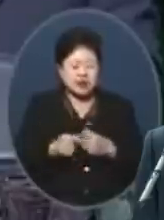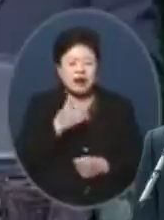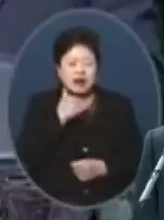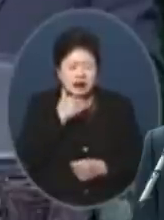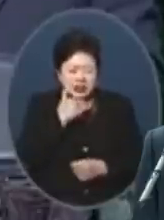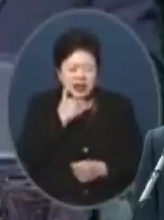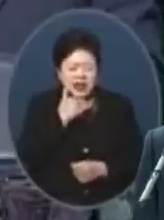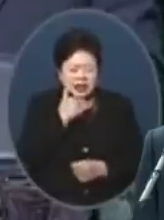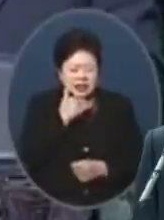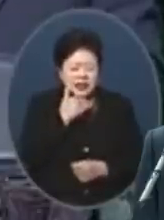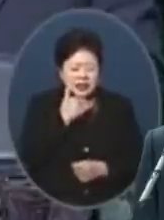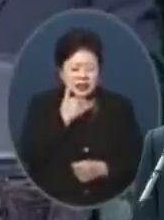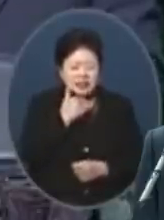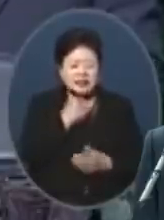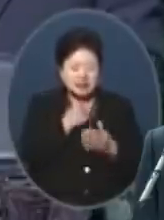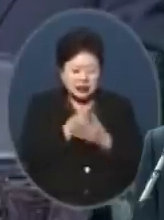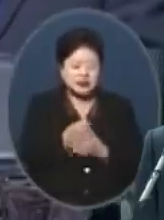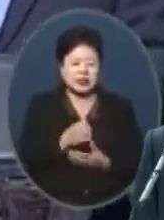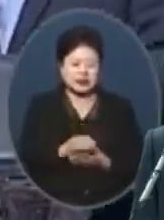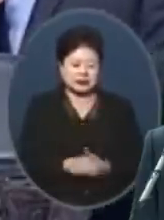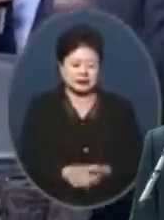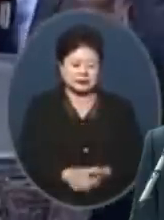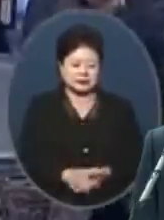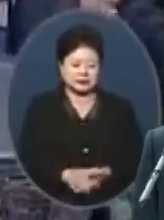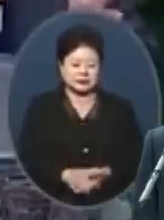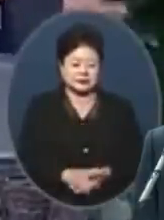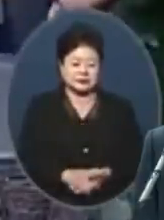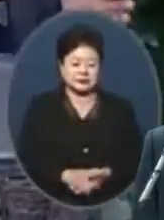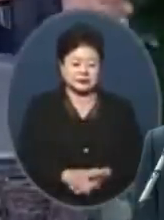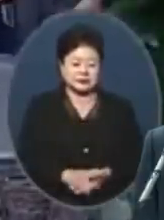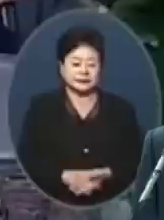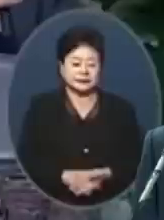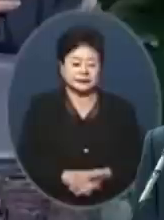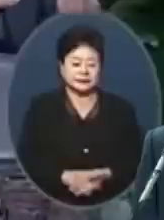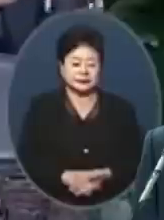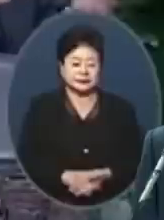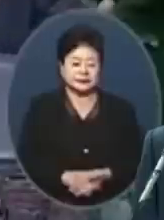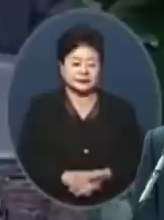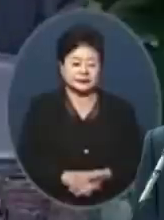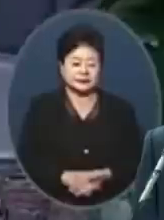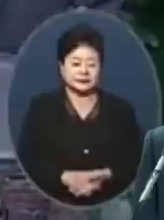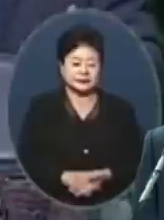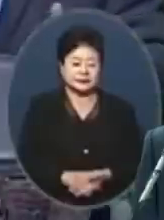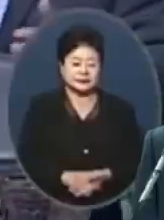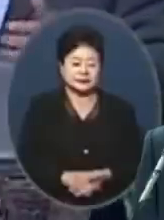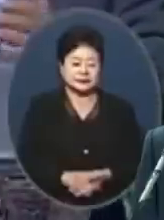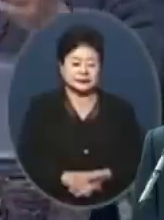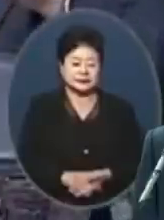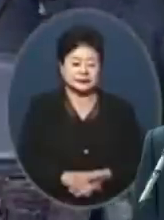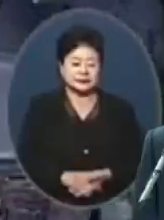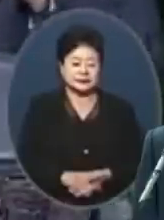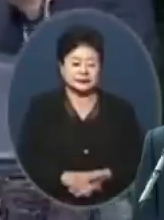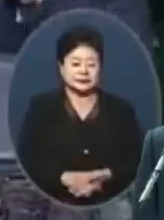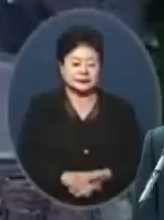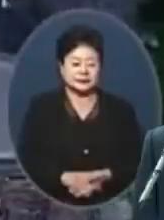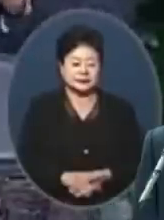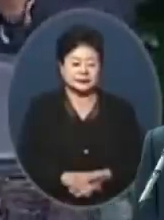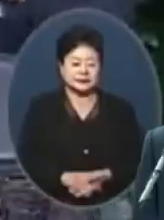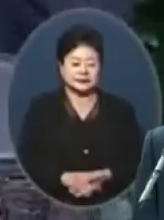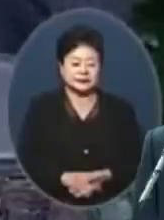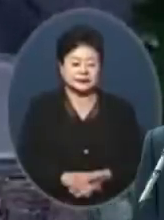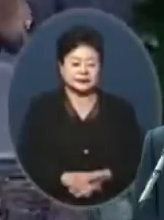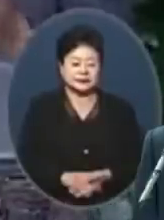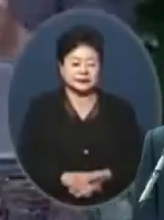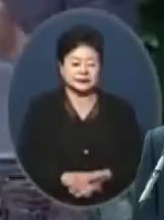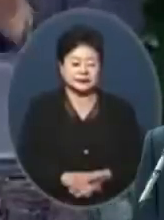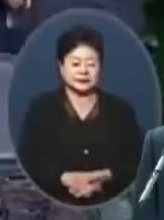있으면 영웅이 되는 것입니다. You know, a true hero is not just because they are more courageous. It is because they are willing to wait